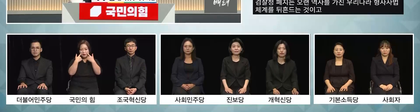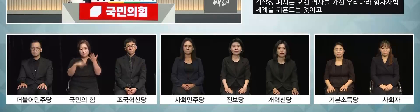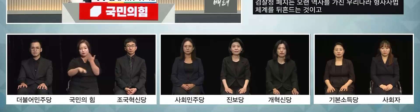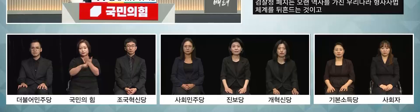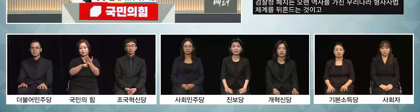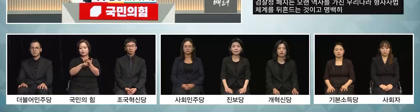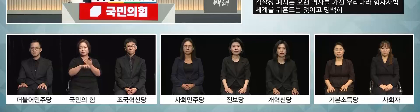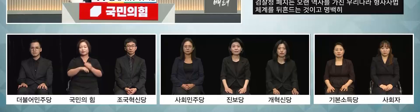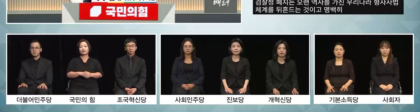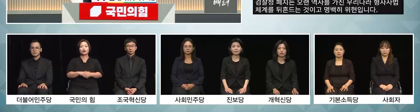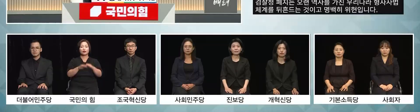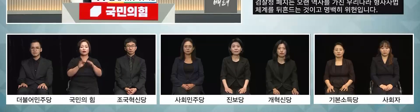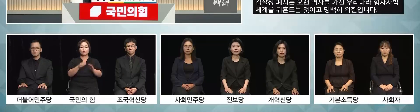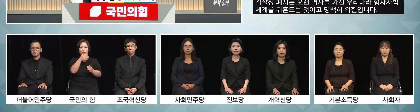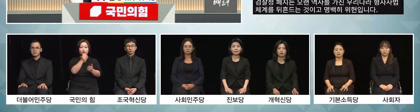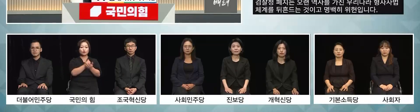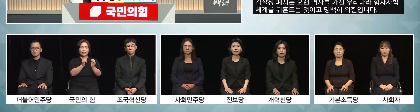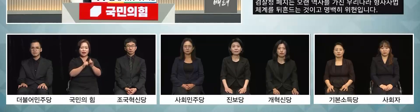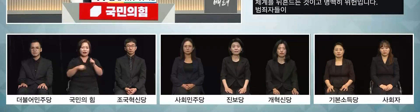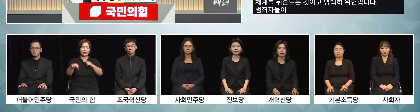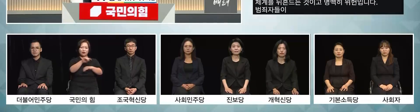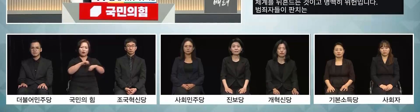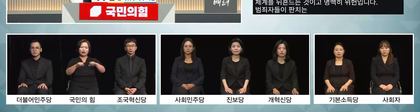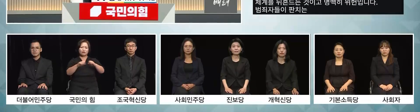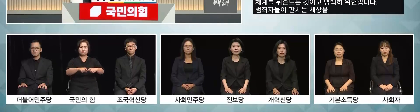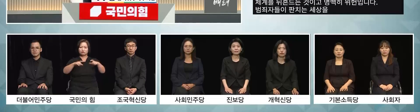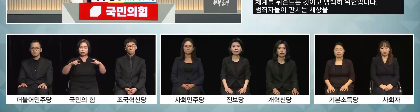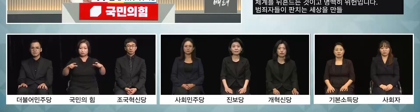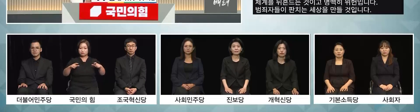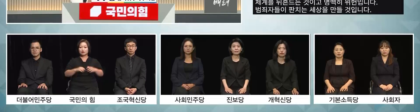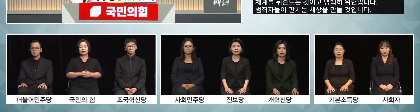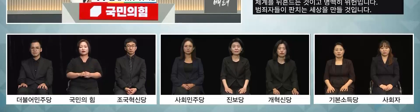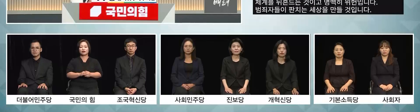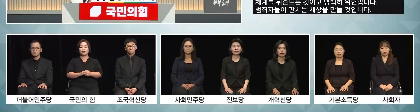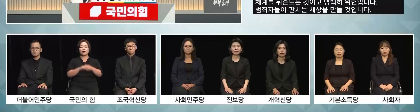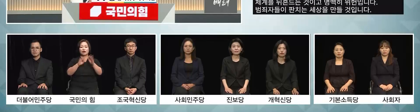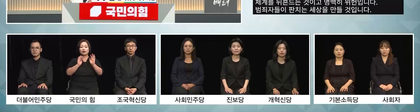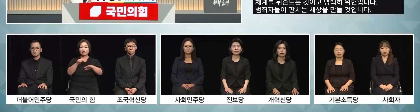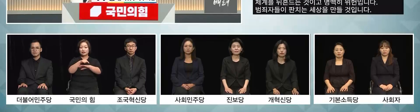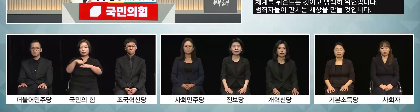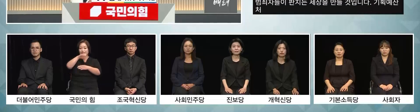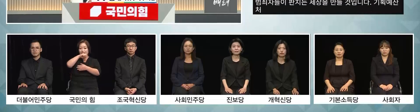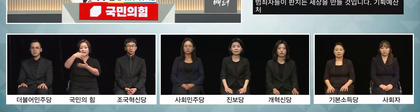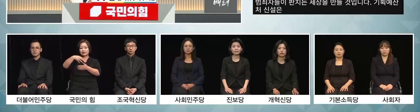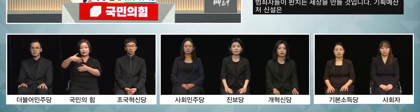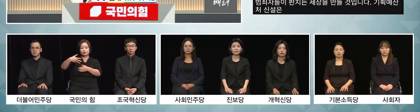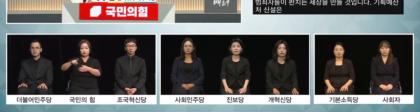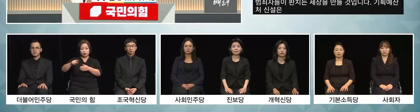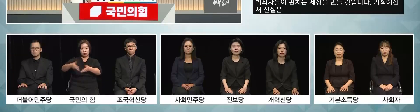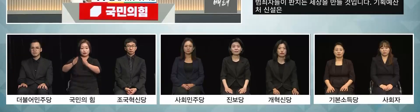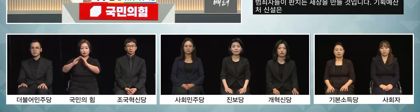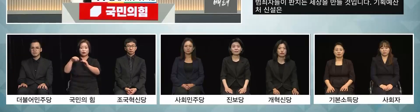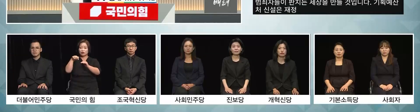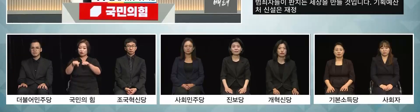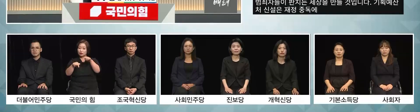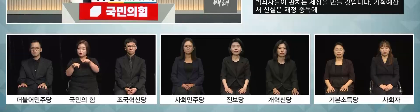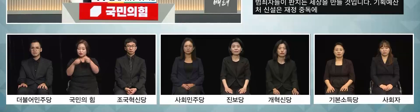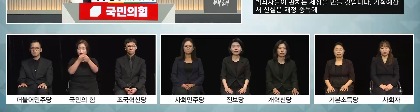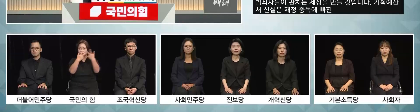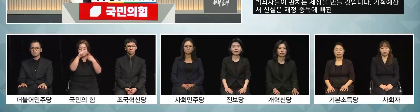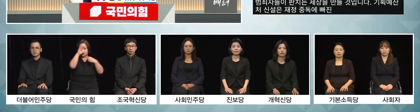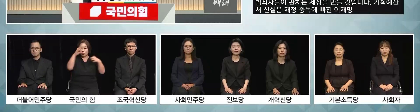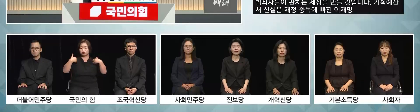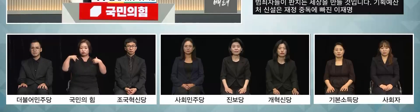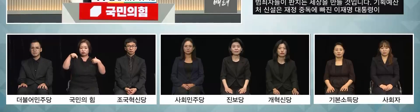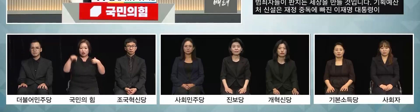위헌입니다. 범죄자들이 판치는 세상을 만들 것입니다. 기획예산처 신설은 재정 중독에 빠진 이재명 대통령이